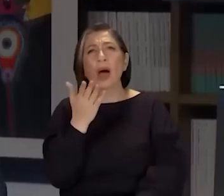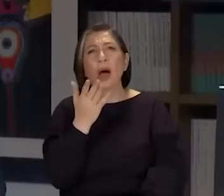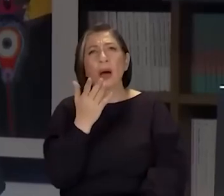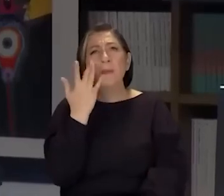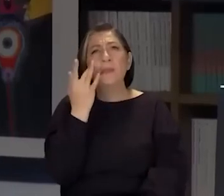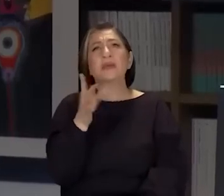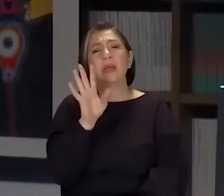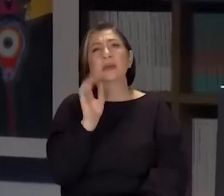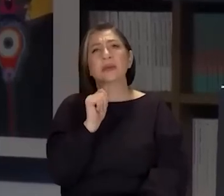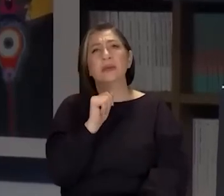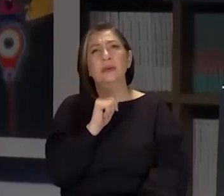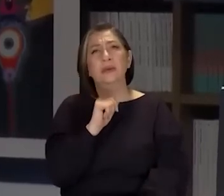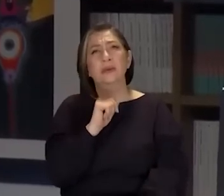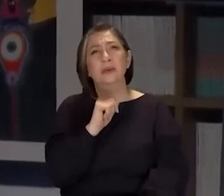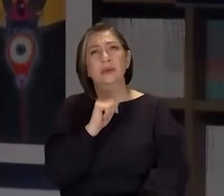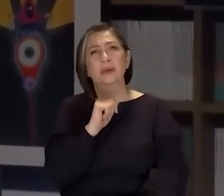Evet. Yani epey lama.